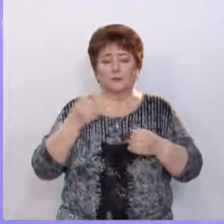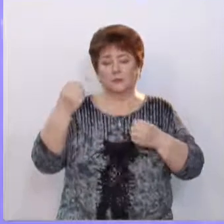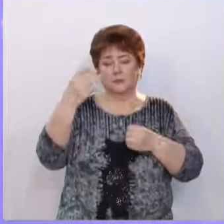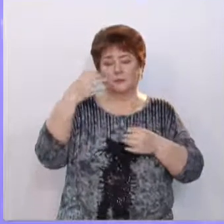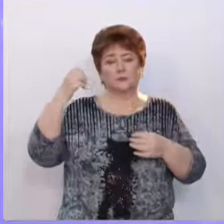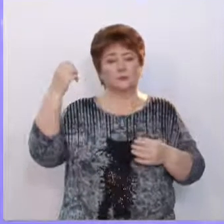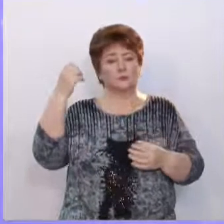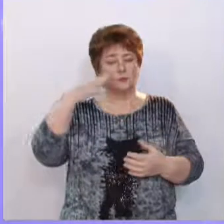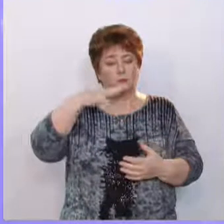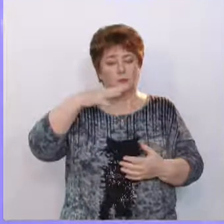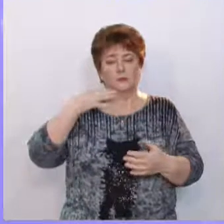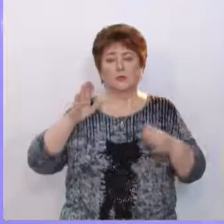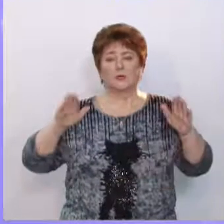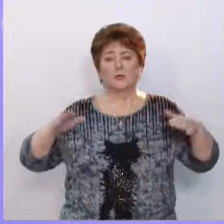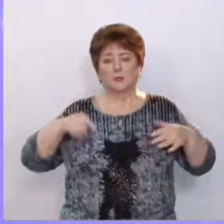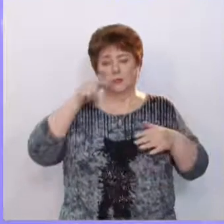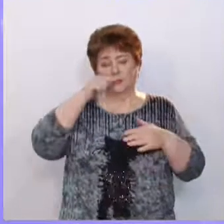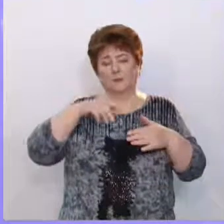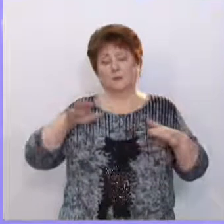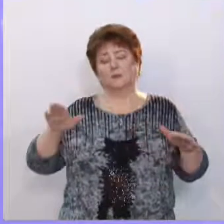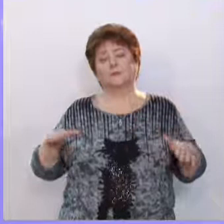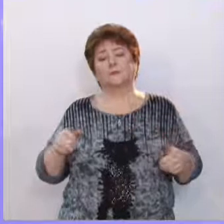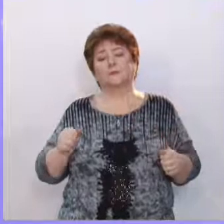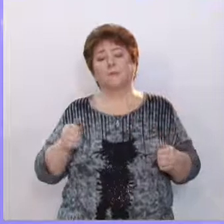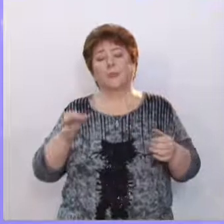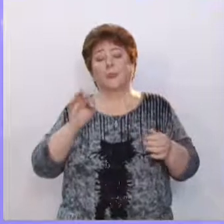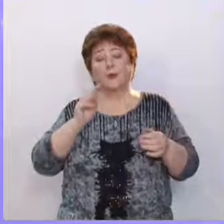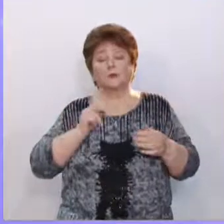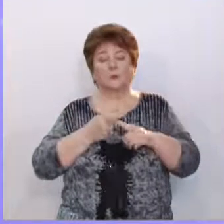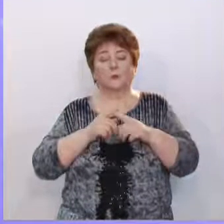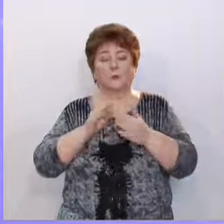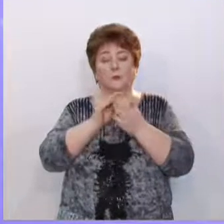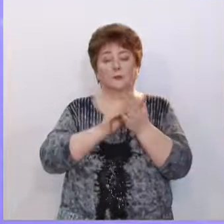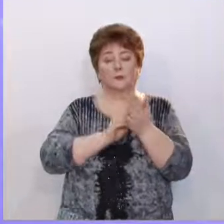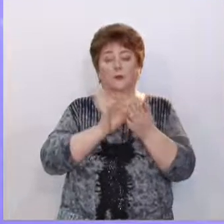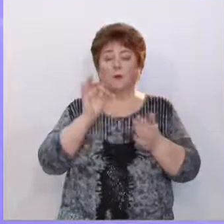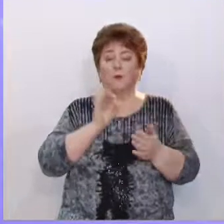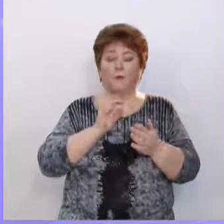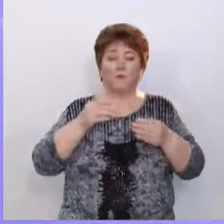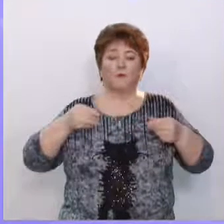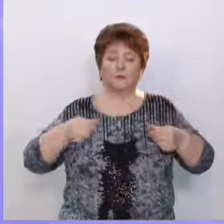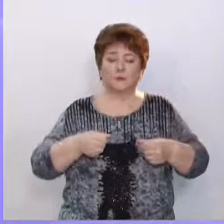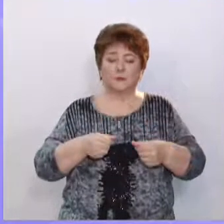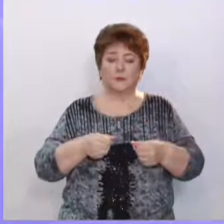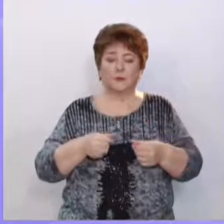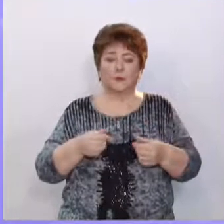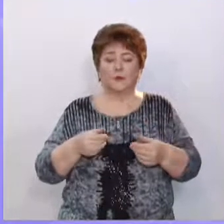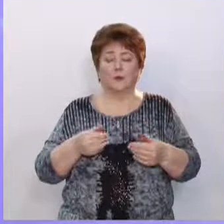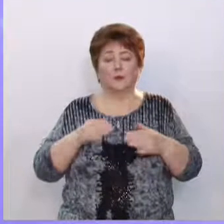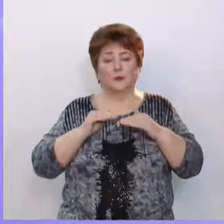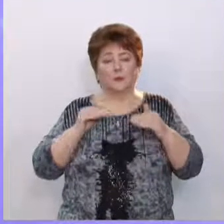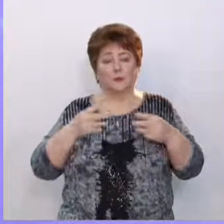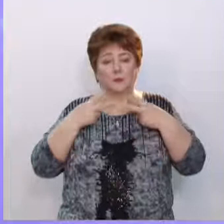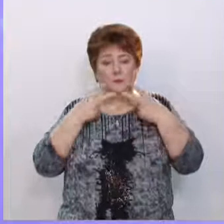светит солнце, летят птицы. О чем этот текст? О весне. А вот,